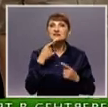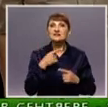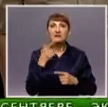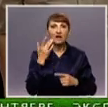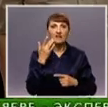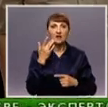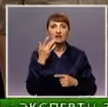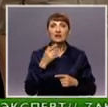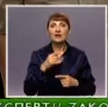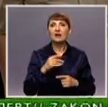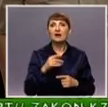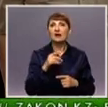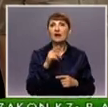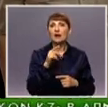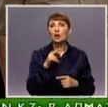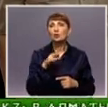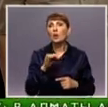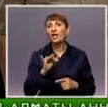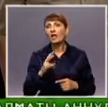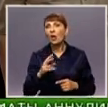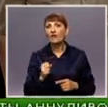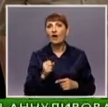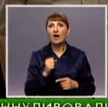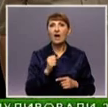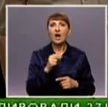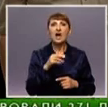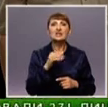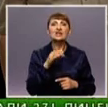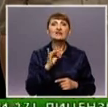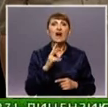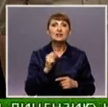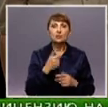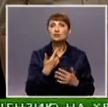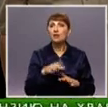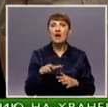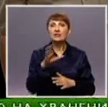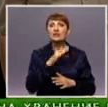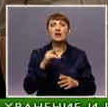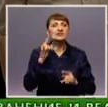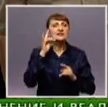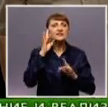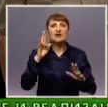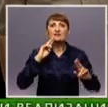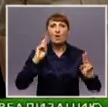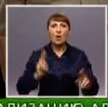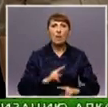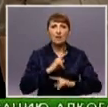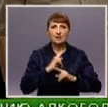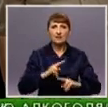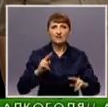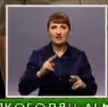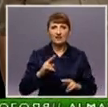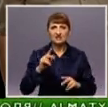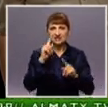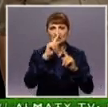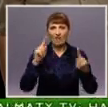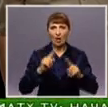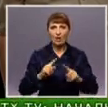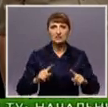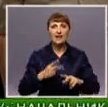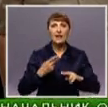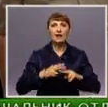Ермек Мухамедович, Бибигуль Тулегенова, Роза Тажибаян Баклановна, это наши мэтры, это мегазвезды, которые представляют